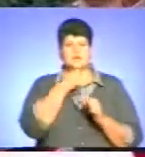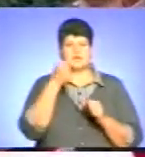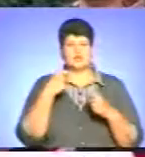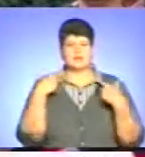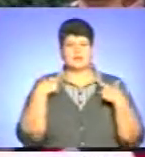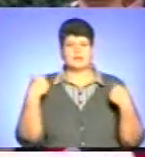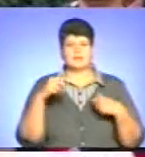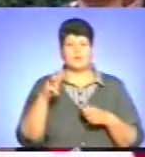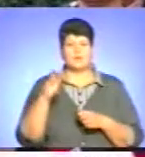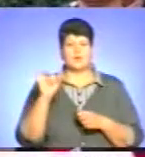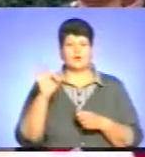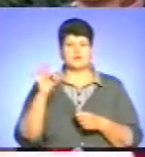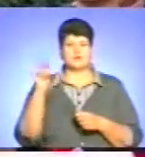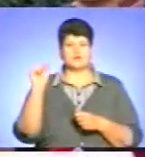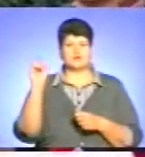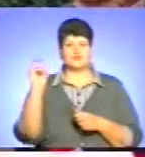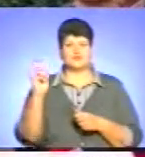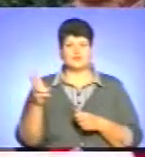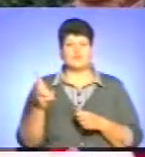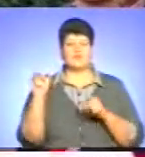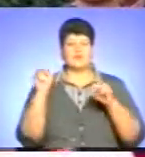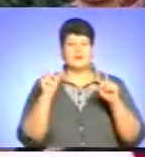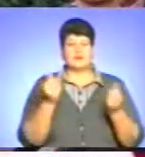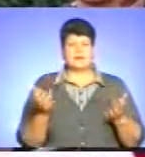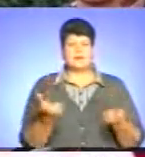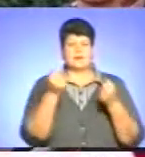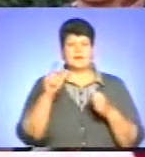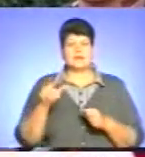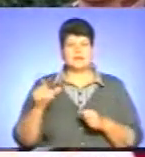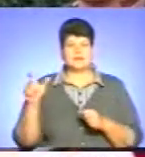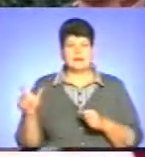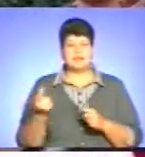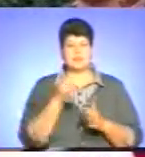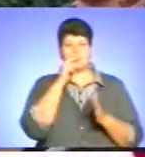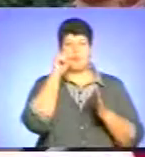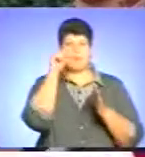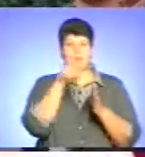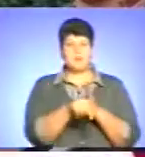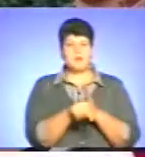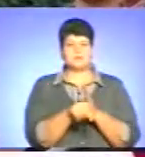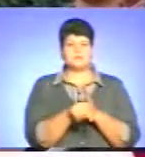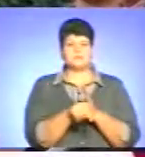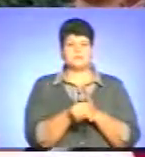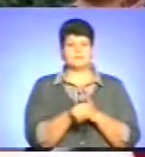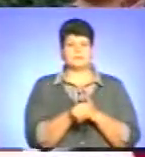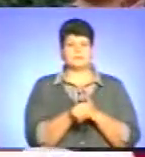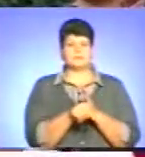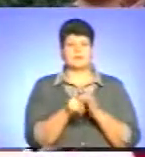на чолі з караулом виїхав для рятування людей, які попали на